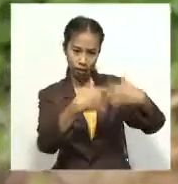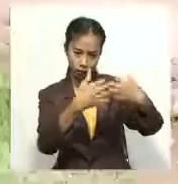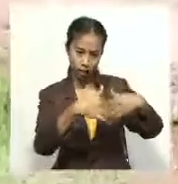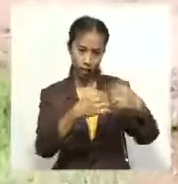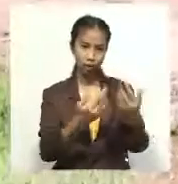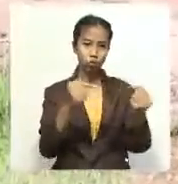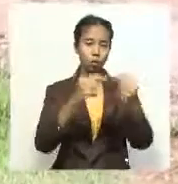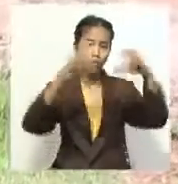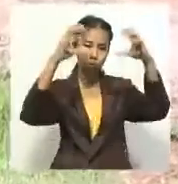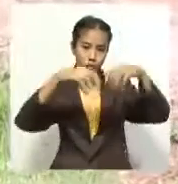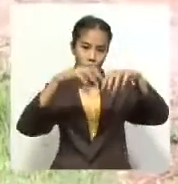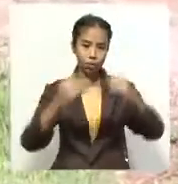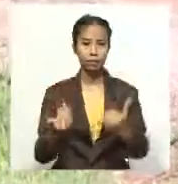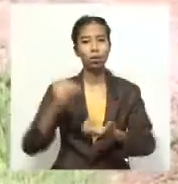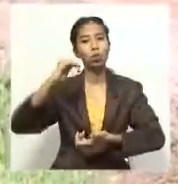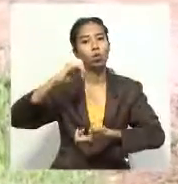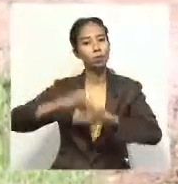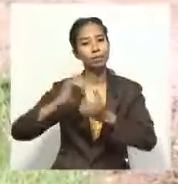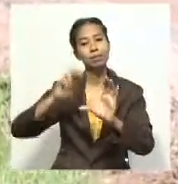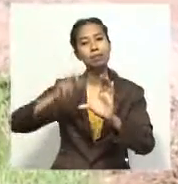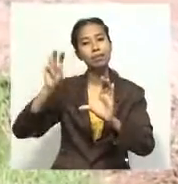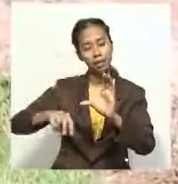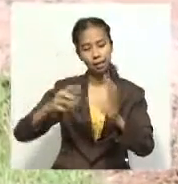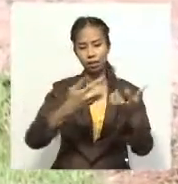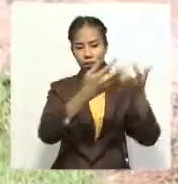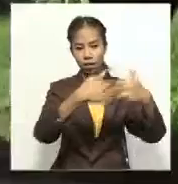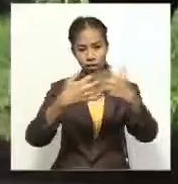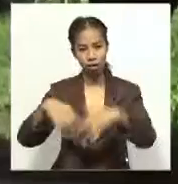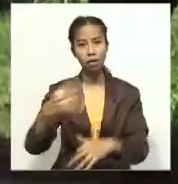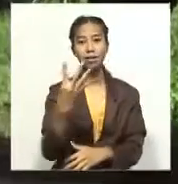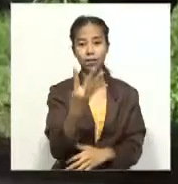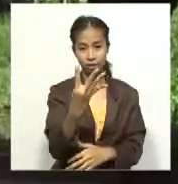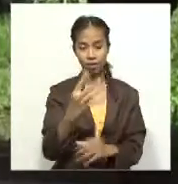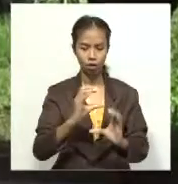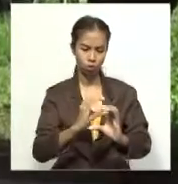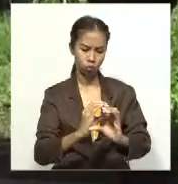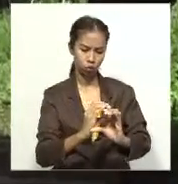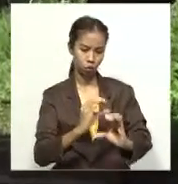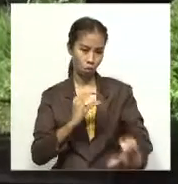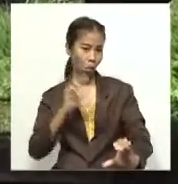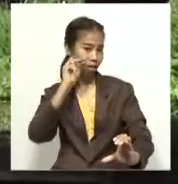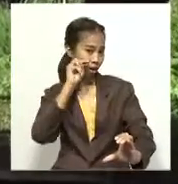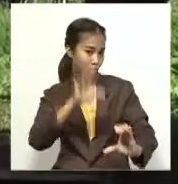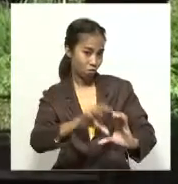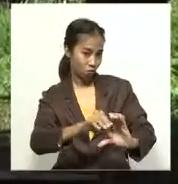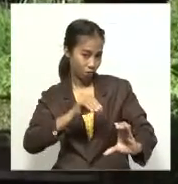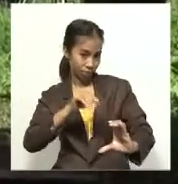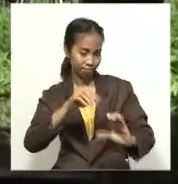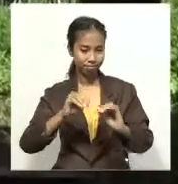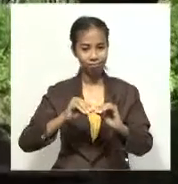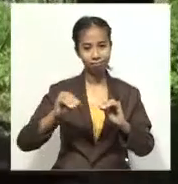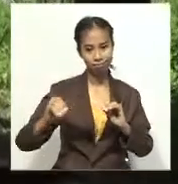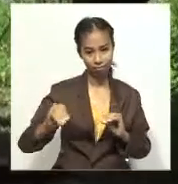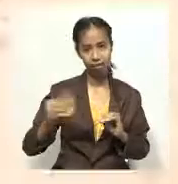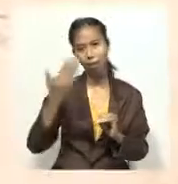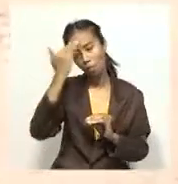นภายใต้ความร่วมมือกับเน็กเทคจำนวน4เครื่องท่อส่งน้ำสายอ่อนขนาด6นิ้วจากรถสูบส่งระยะไกล